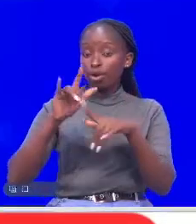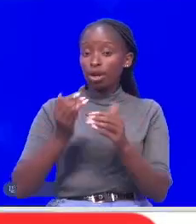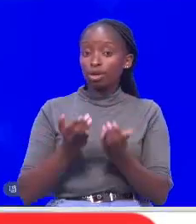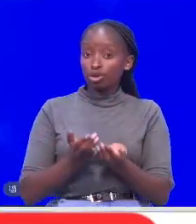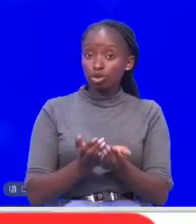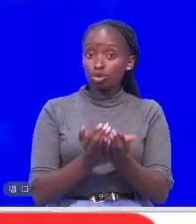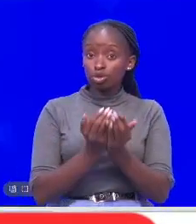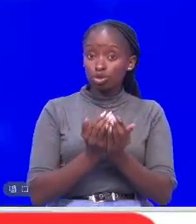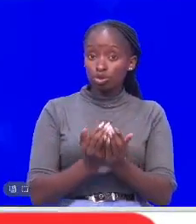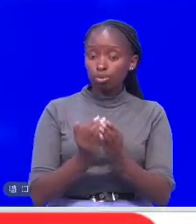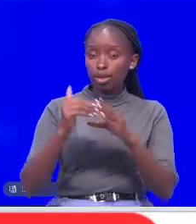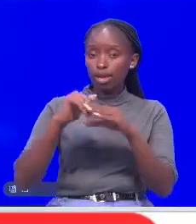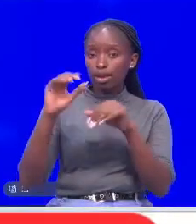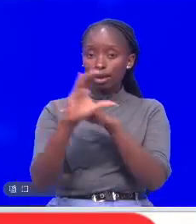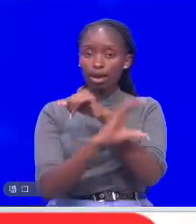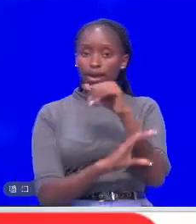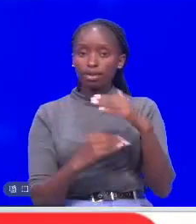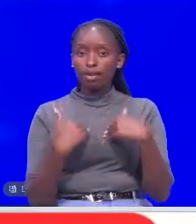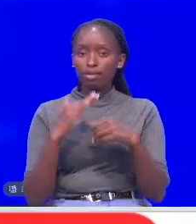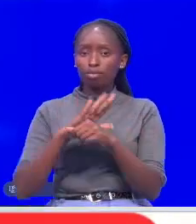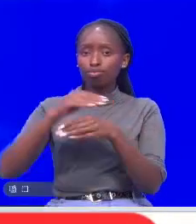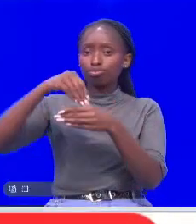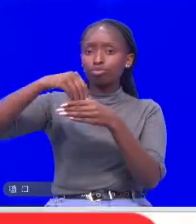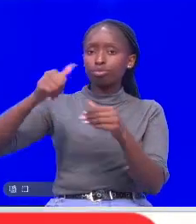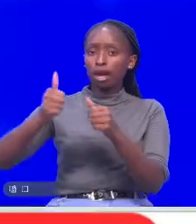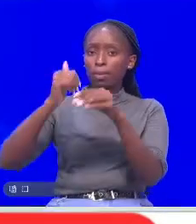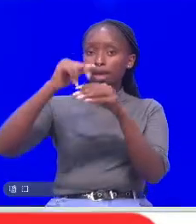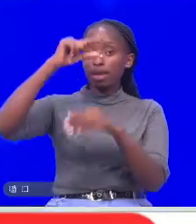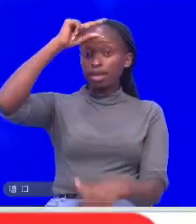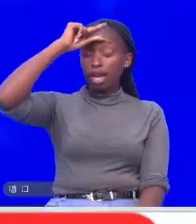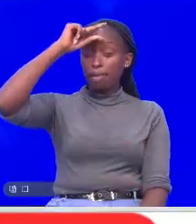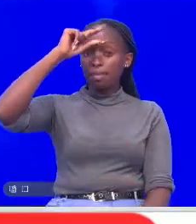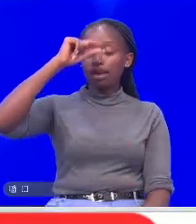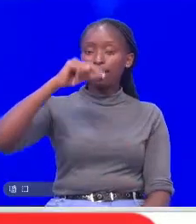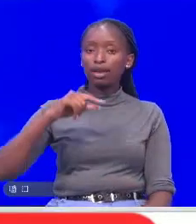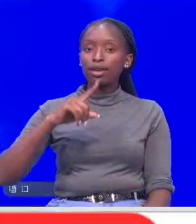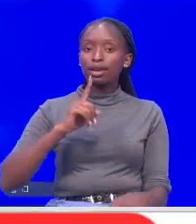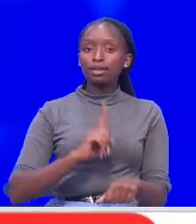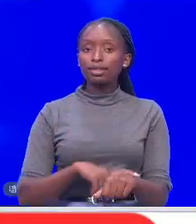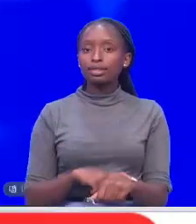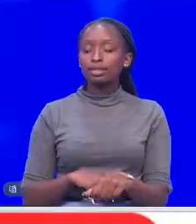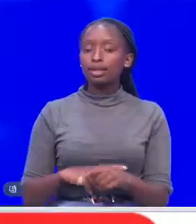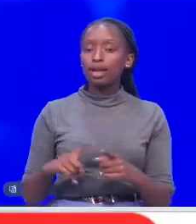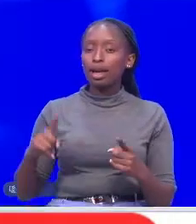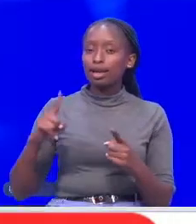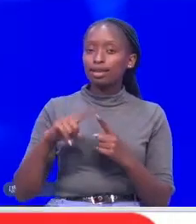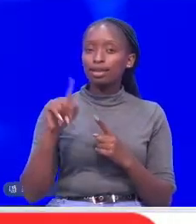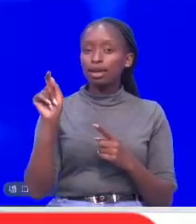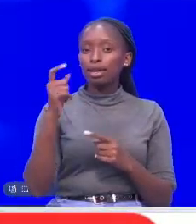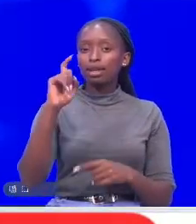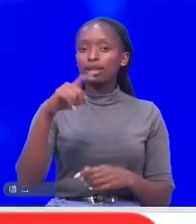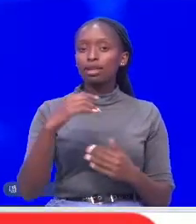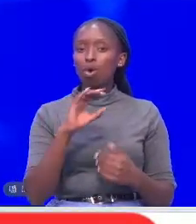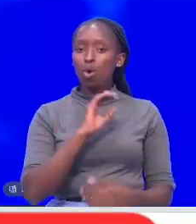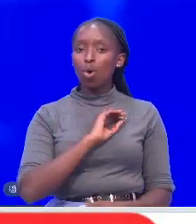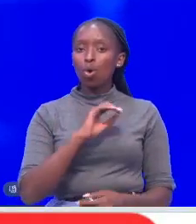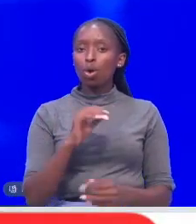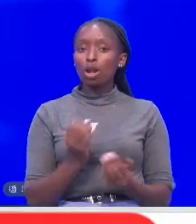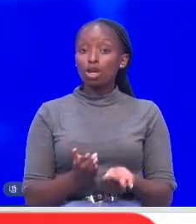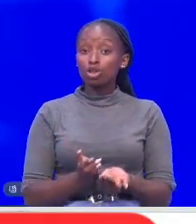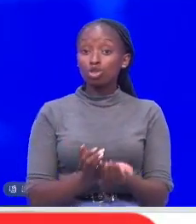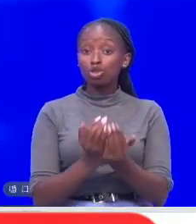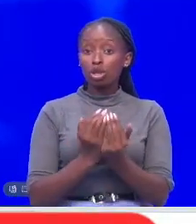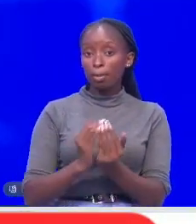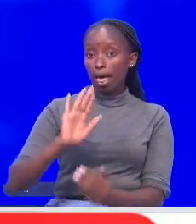country. And there's a lot of investment that is going to happen in government to the extent that now Kenya needs to own its own ships. Mwelekeo wa